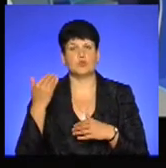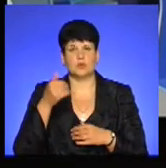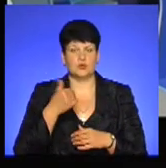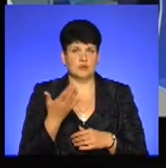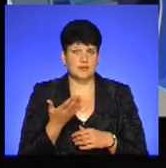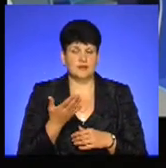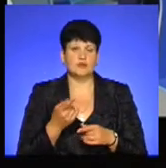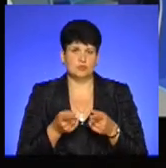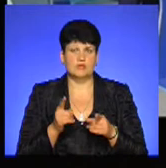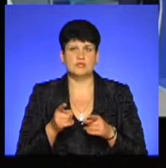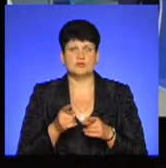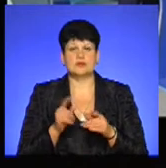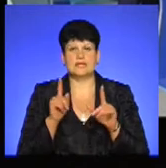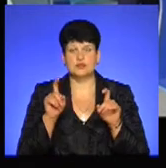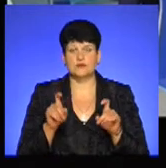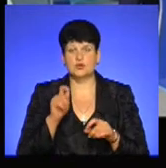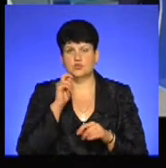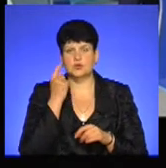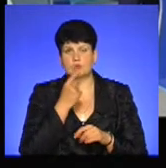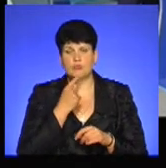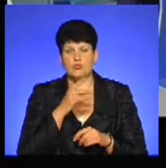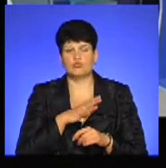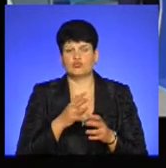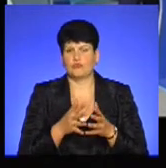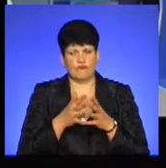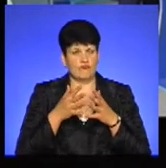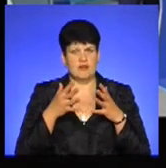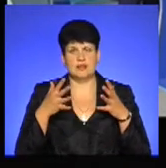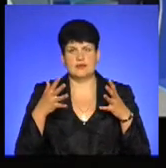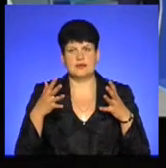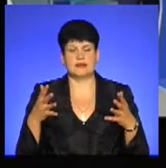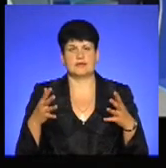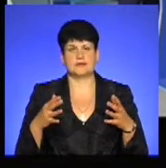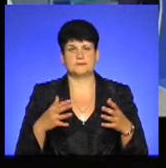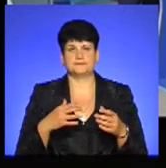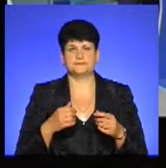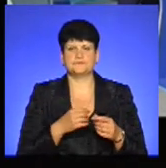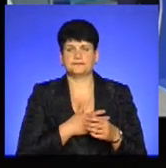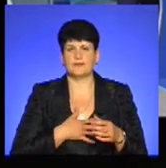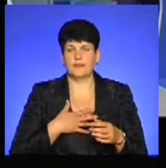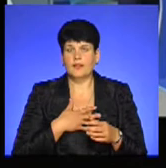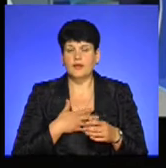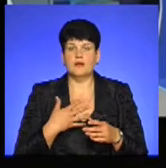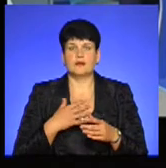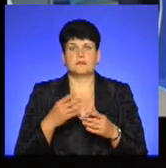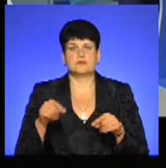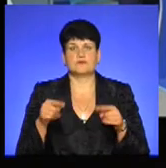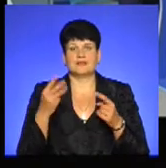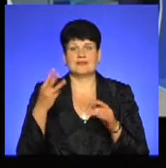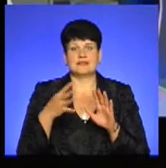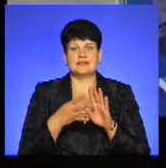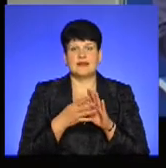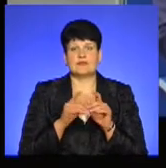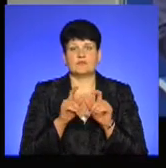справді, тестування з української мови було досить велике, досить напружене. Ми створили 39 пунктів тестування в області, практично в